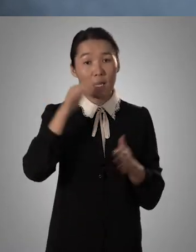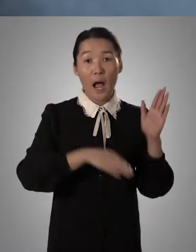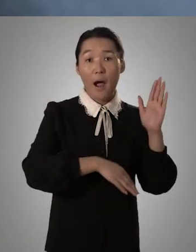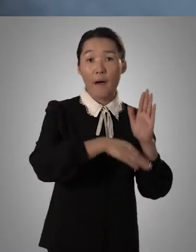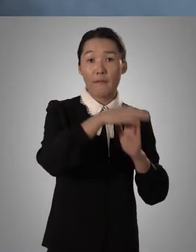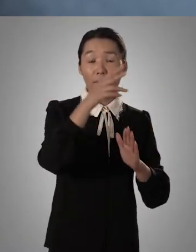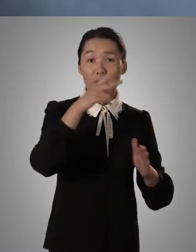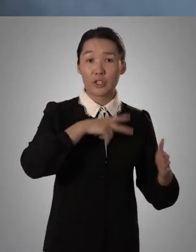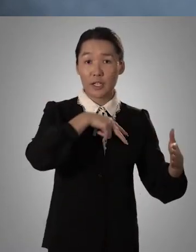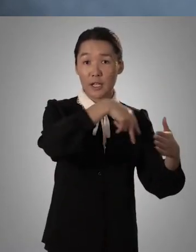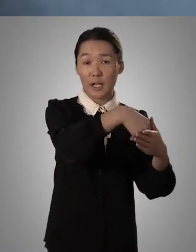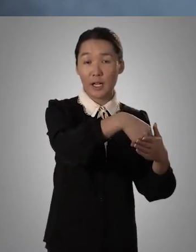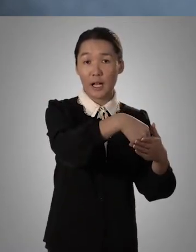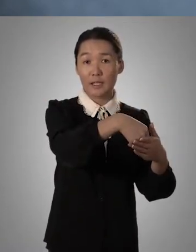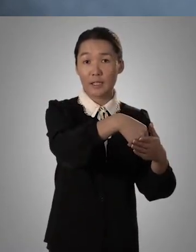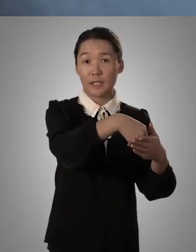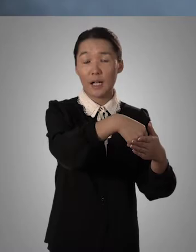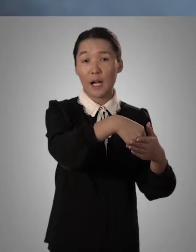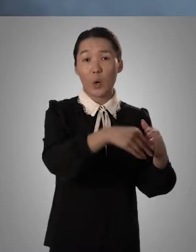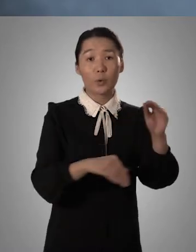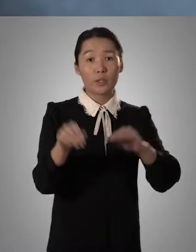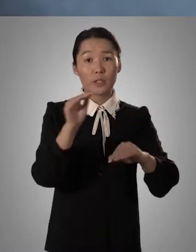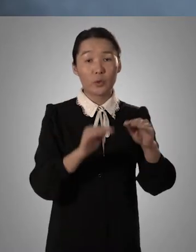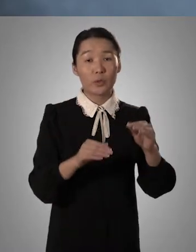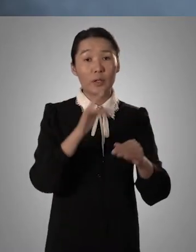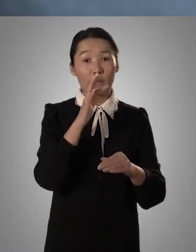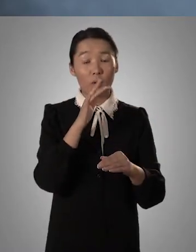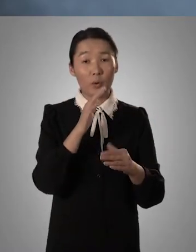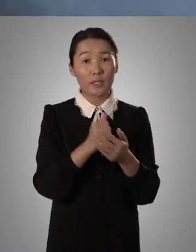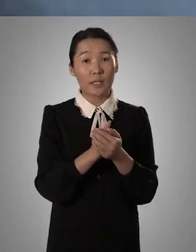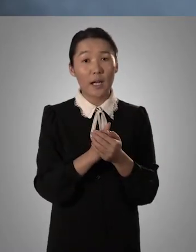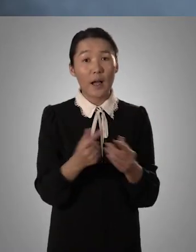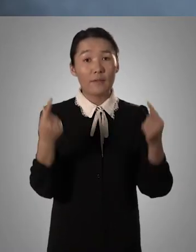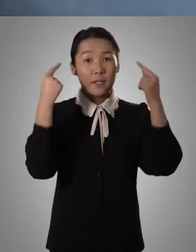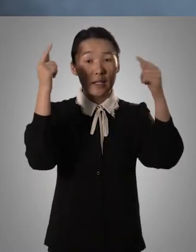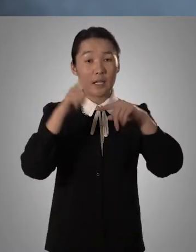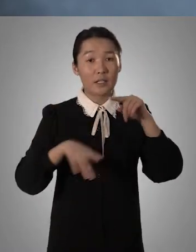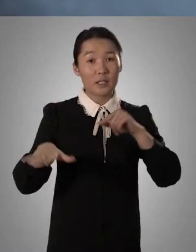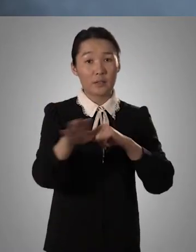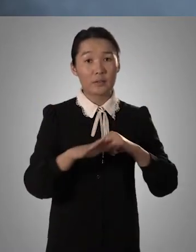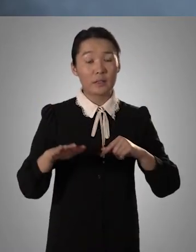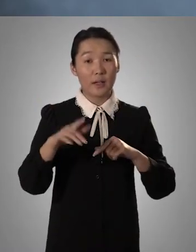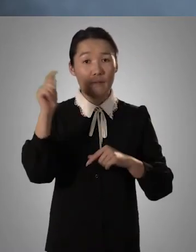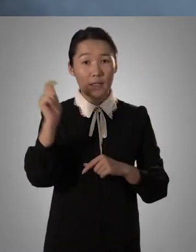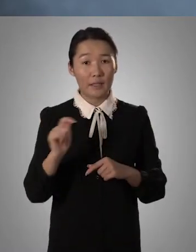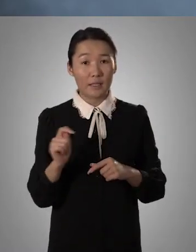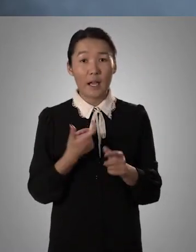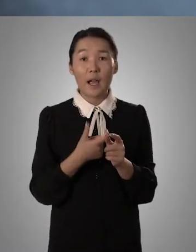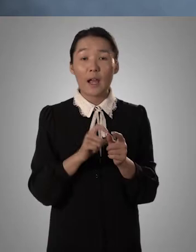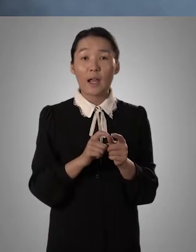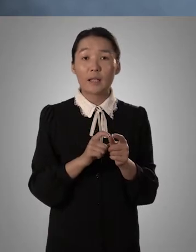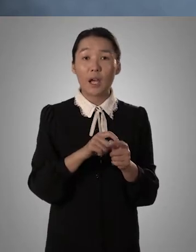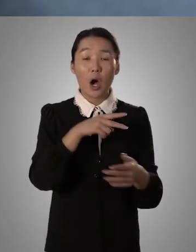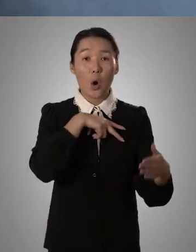награде учрежденная в годы великой отечественной войны это орден победы его вручали